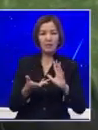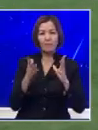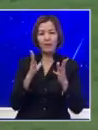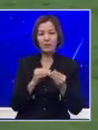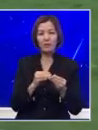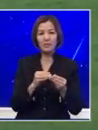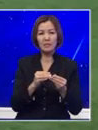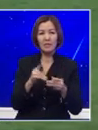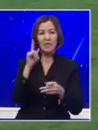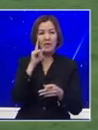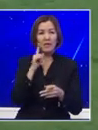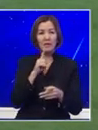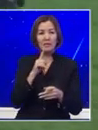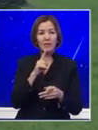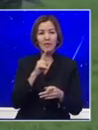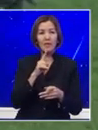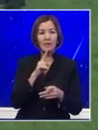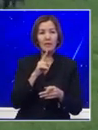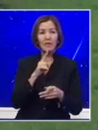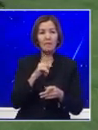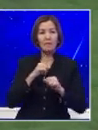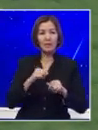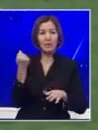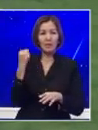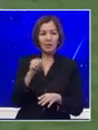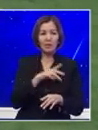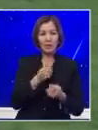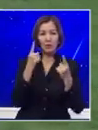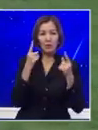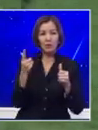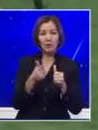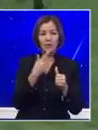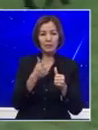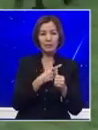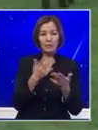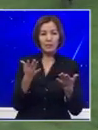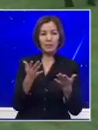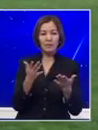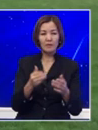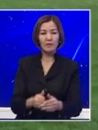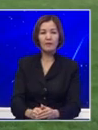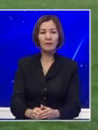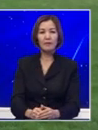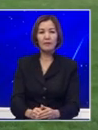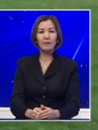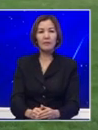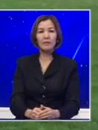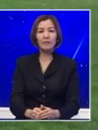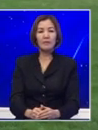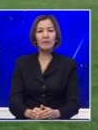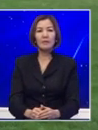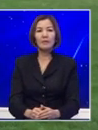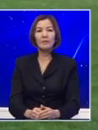әскері қазақ батырларынан жеңіледі. Аталмыш қойылым ұлы даланың ұлы есімдері жобасының 3-ші кезеңі. Мы максимально